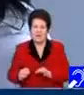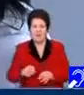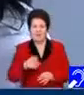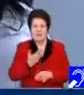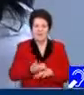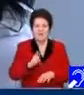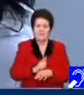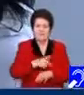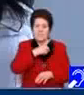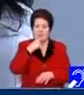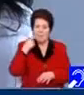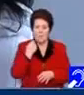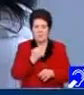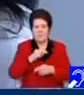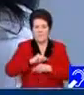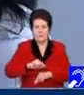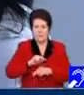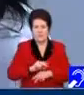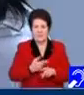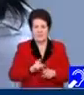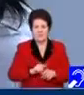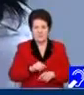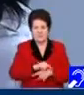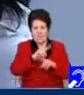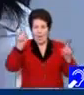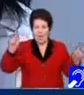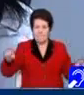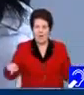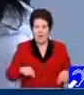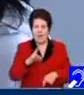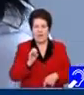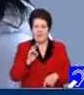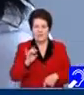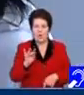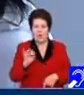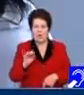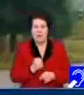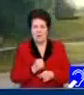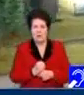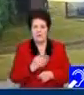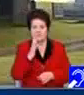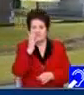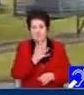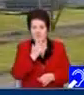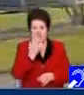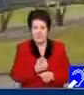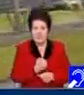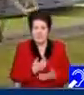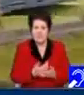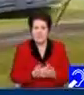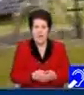de mult. La această dioramă ce ați văzut aici se lucrează de aproximativ 5 ani, în care